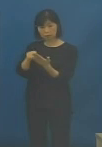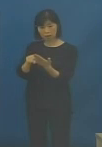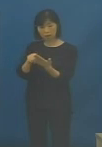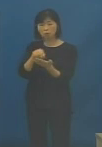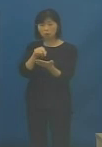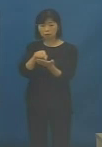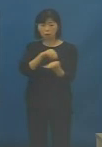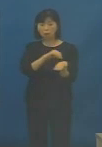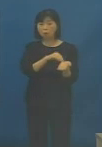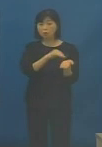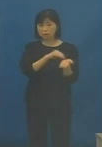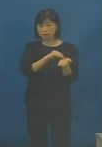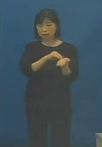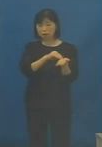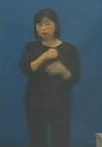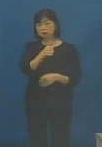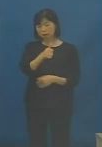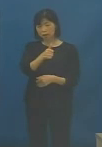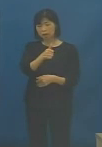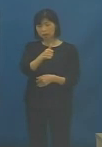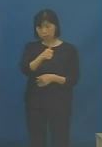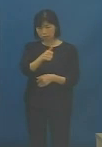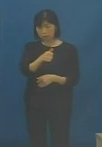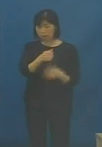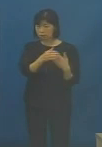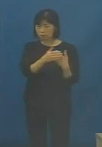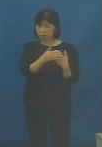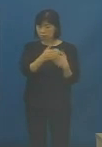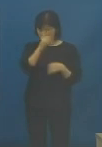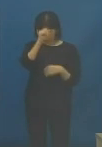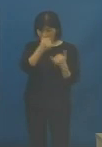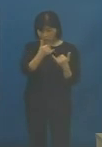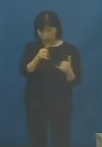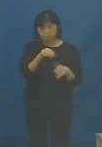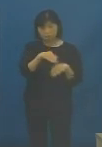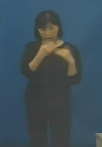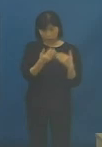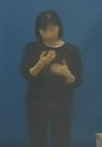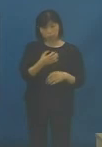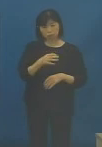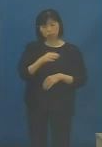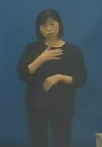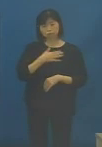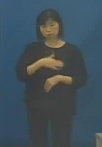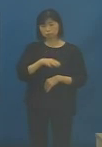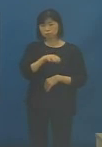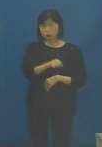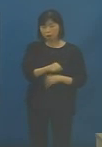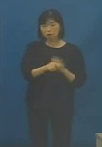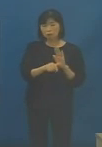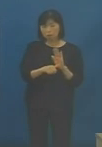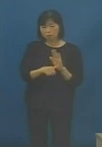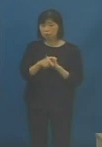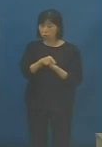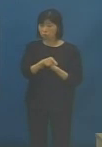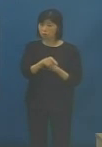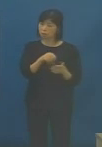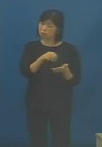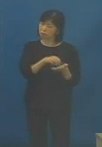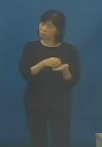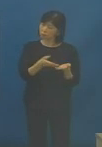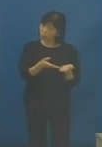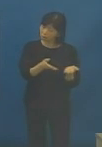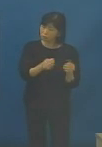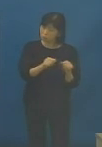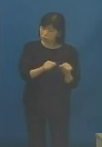与してればですね、もうそこで責任持って証明書を打っちゃおうというような自治体も今回ありますし、で皆さんそれぞれ工夫をして